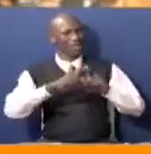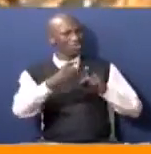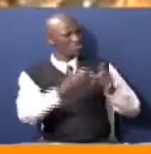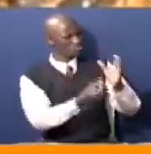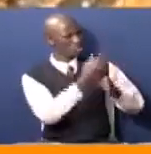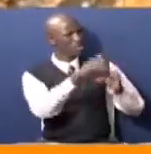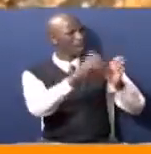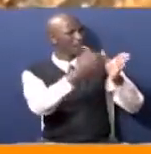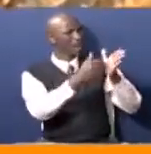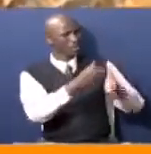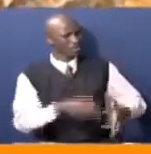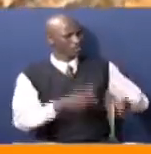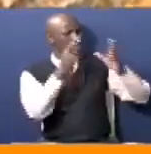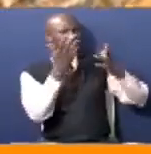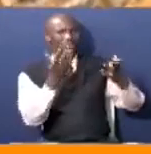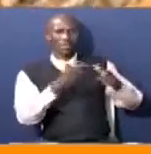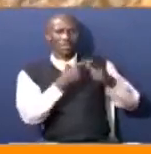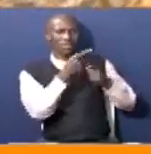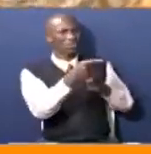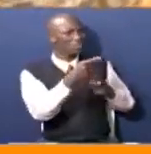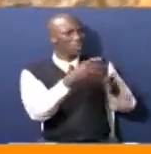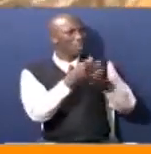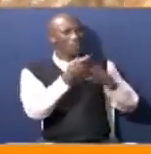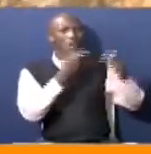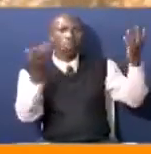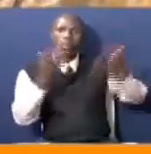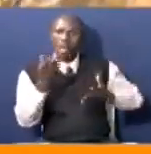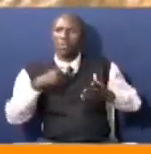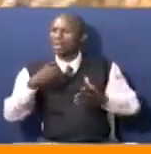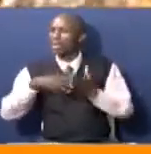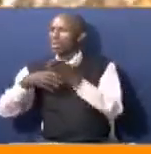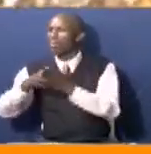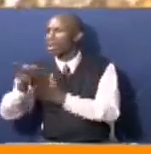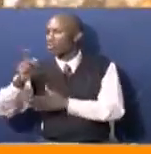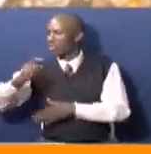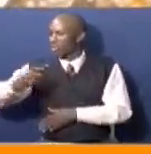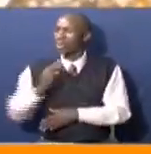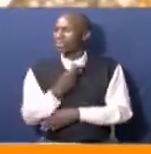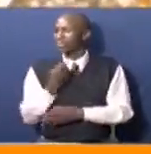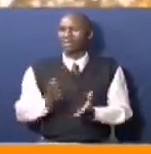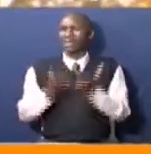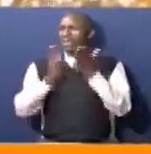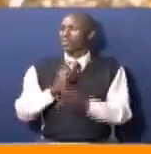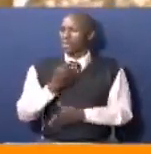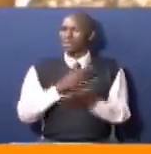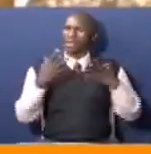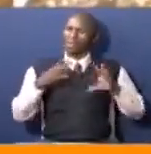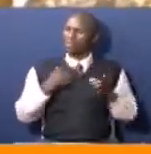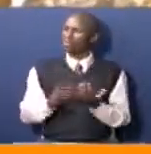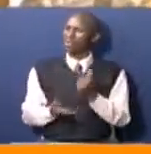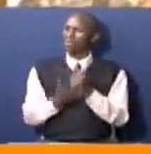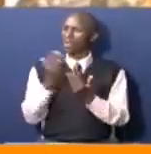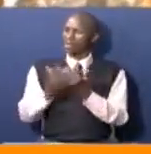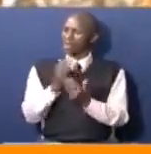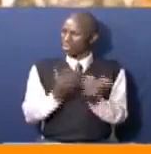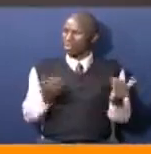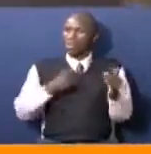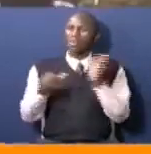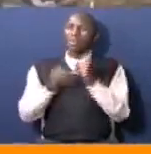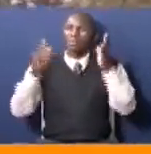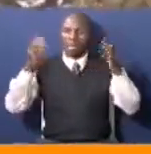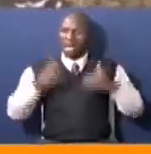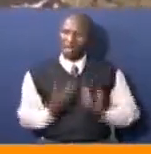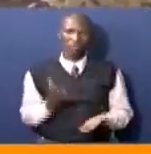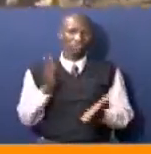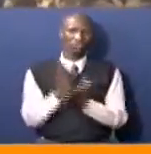haku Masaku malelo ni. Nundu mwethi ya amu wete bana maitu matatu uwea. Mbuka tukili ya tatia na izi tuku mandhi ya siana. Hidutu na dhena mwingi Muno.